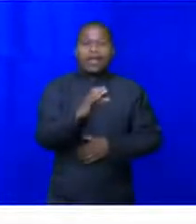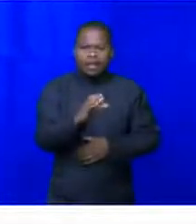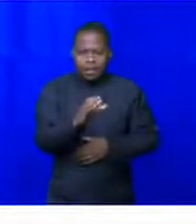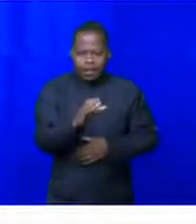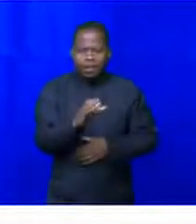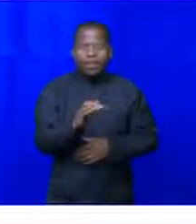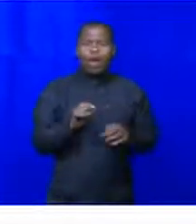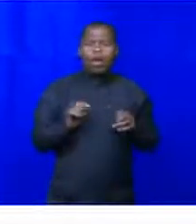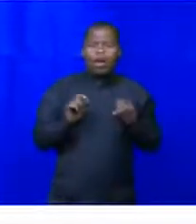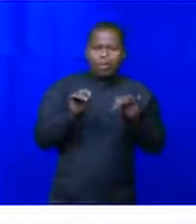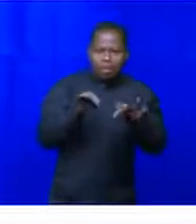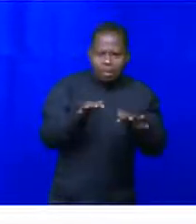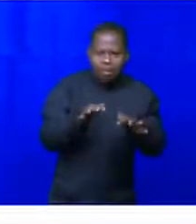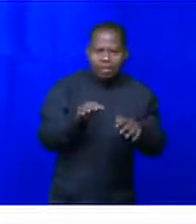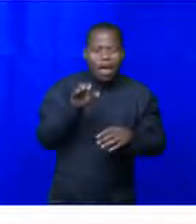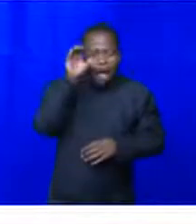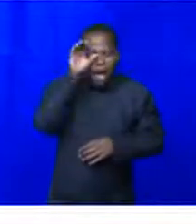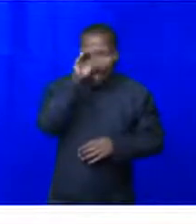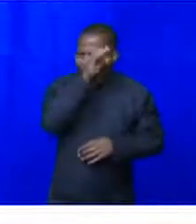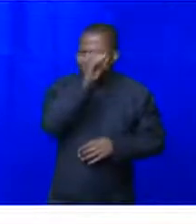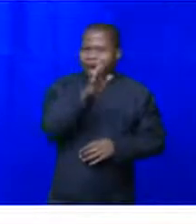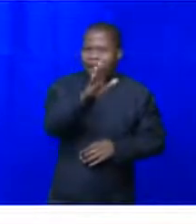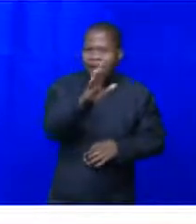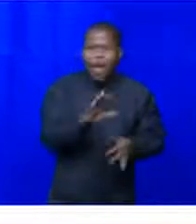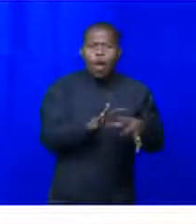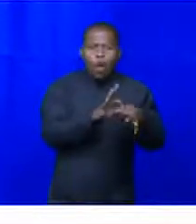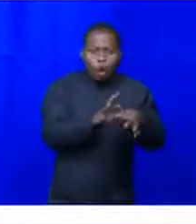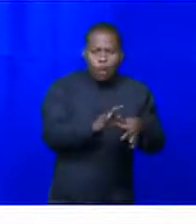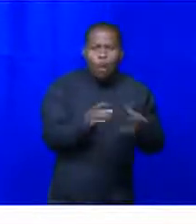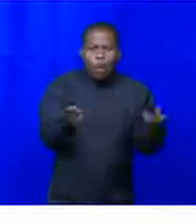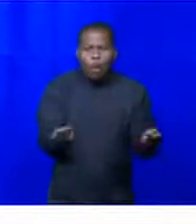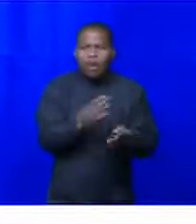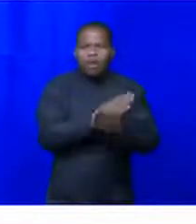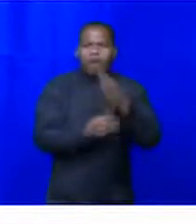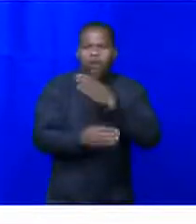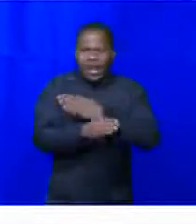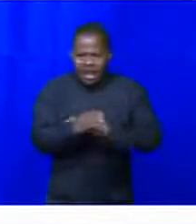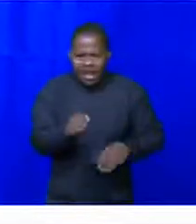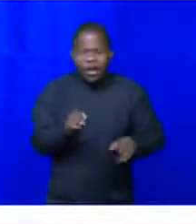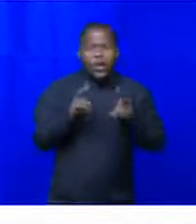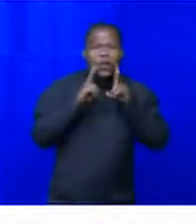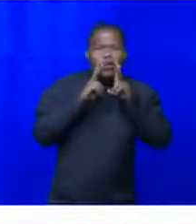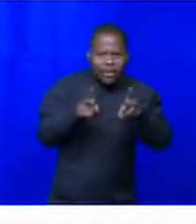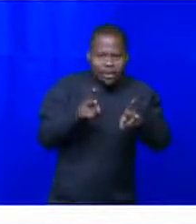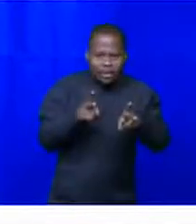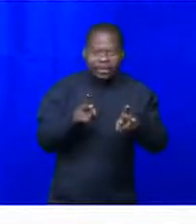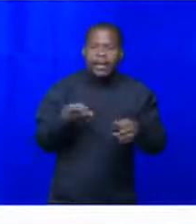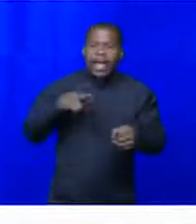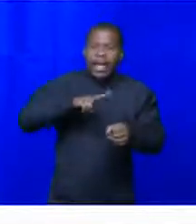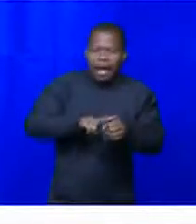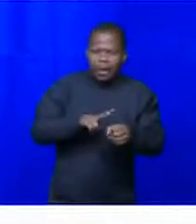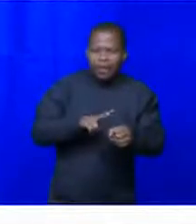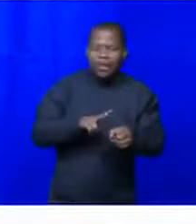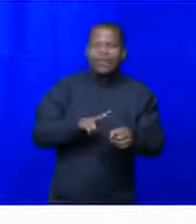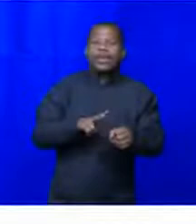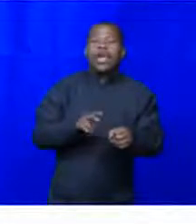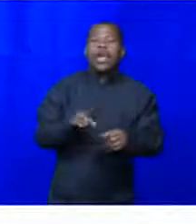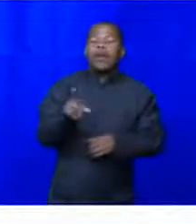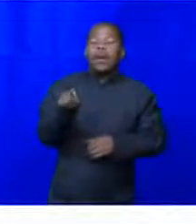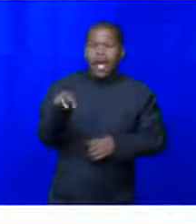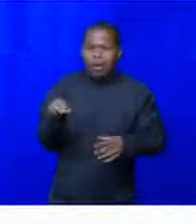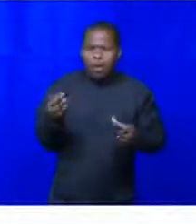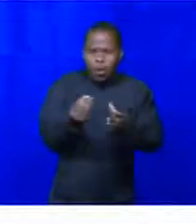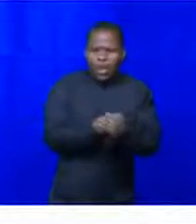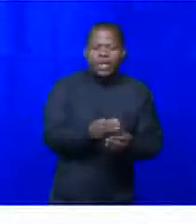leyakhiwe liphiko lwa micro project letawuhlala bamfula bakhubatekile liphini landvuna nkulu lihamba nelibandla licasha ti 70